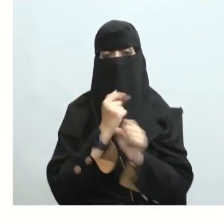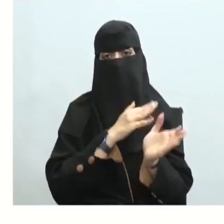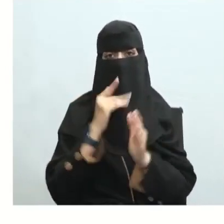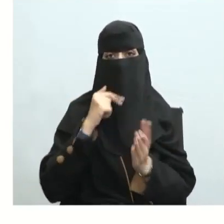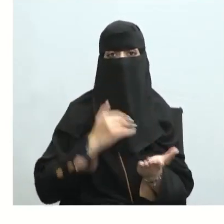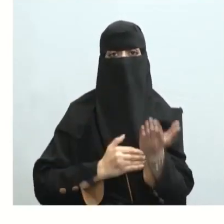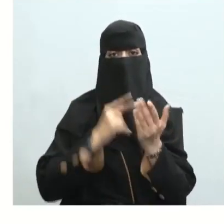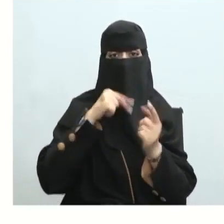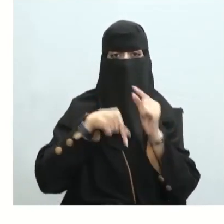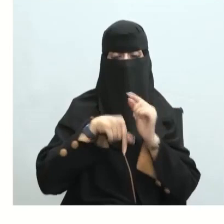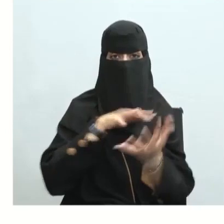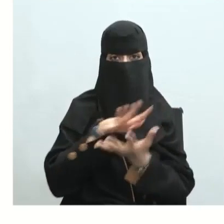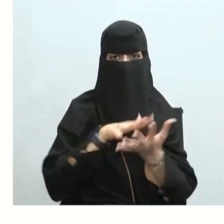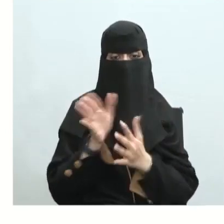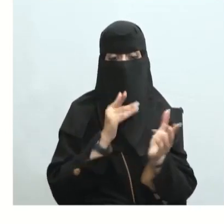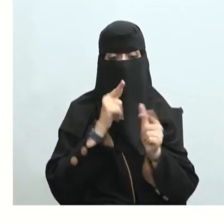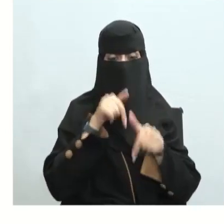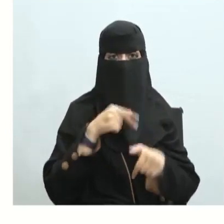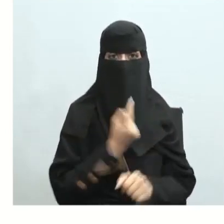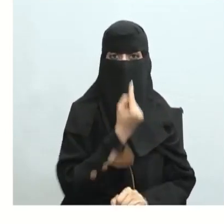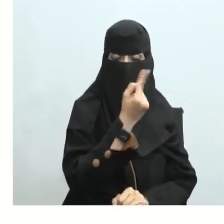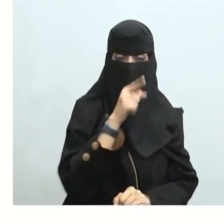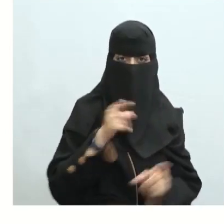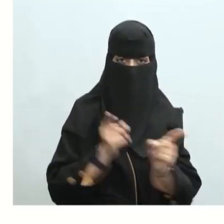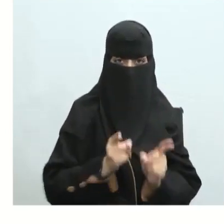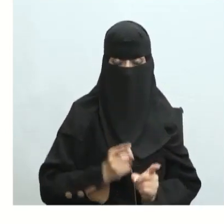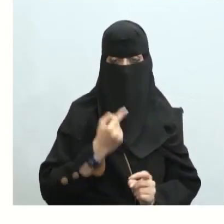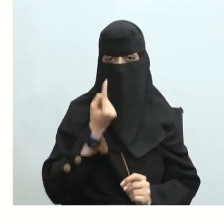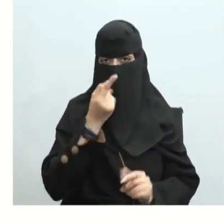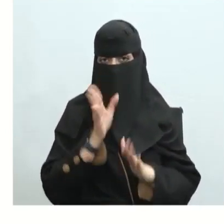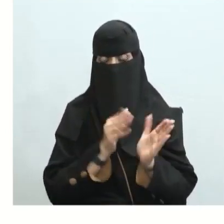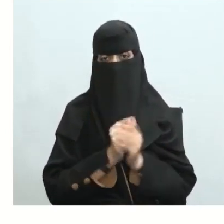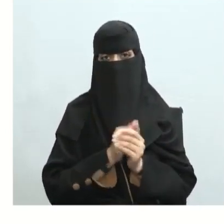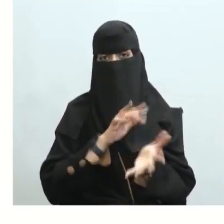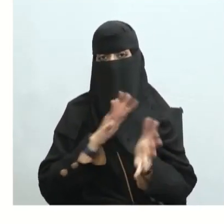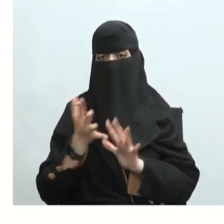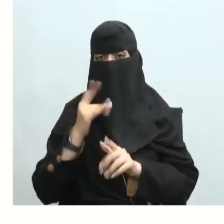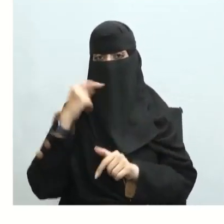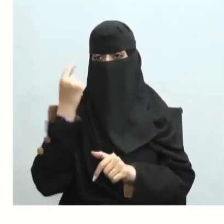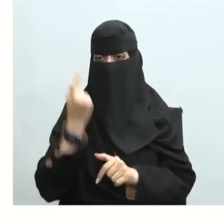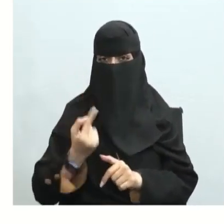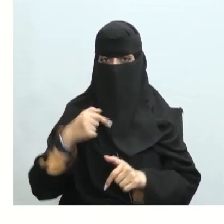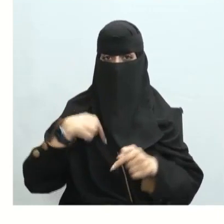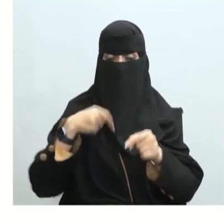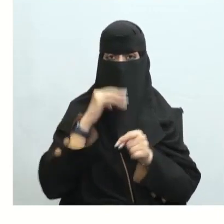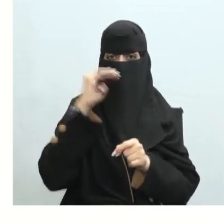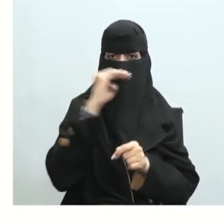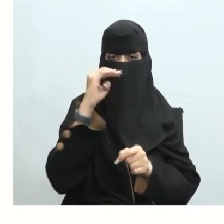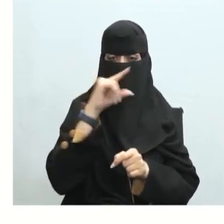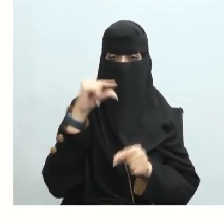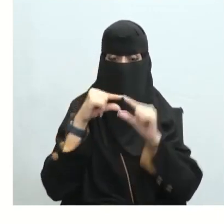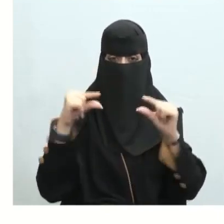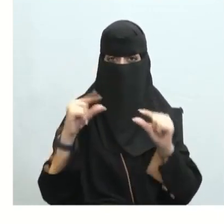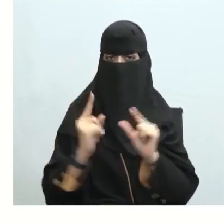الشكوى وفي عناصر الشكوى هنا في الطلب حدد الطلب او الطلبات في جمله او جمل قصيره مباشره